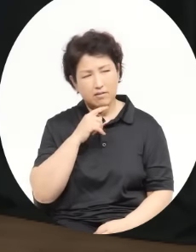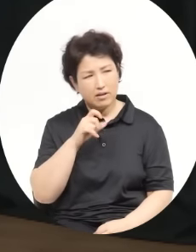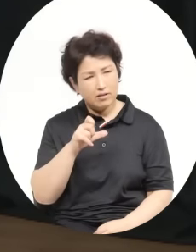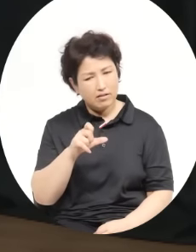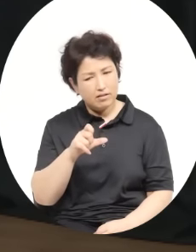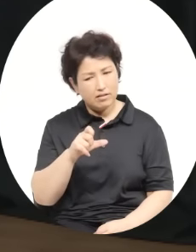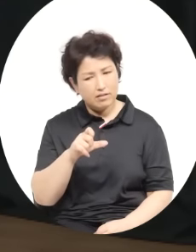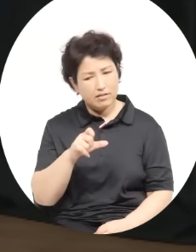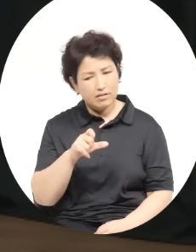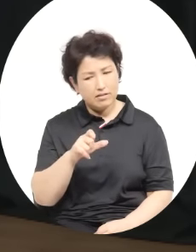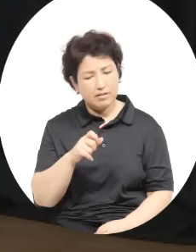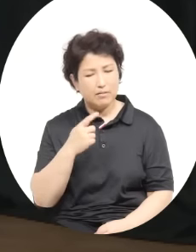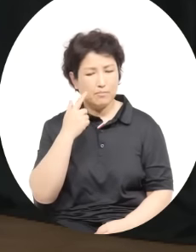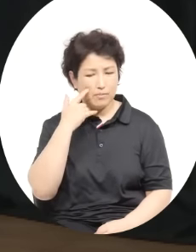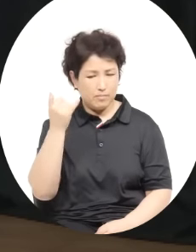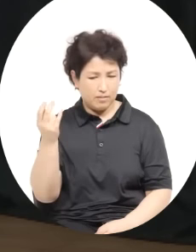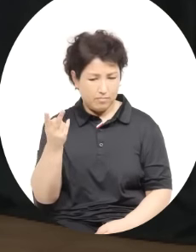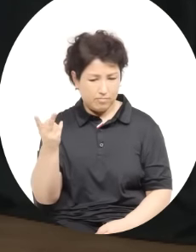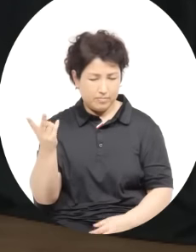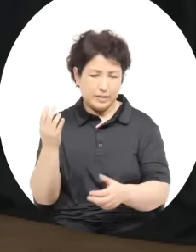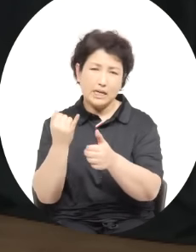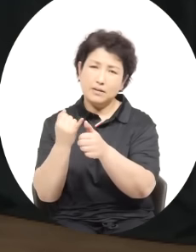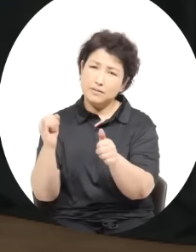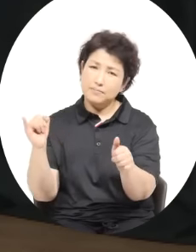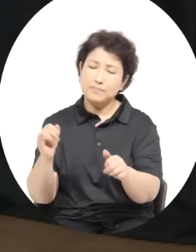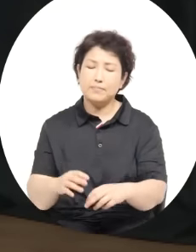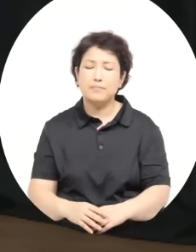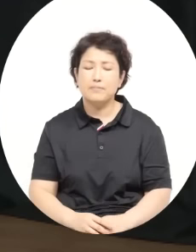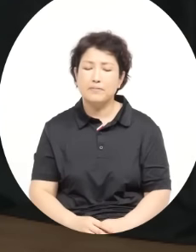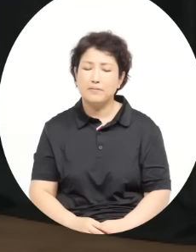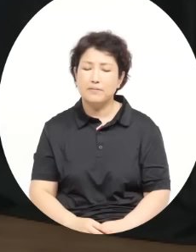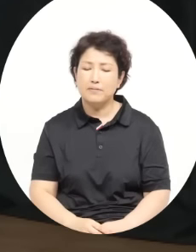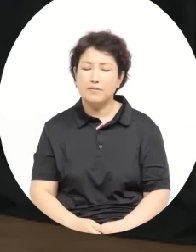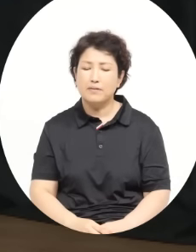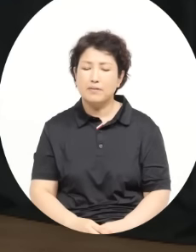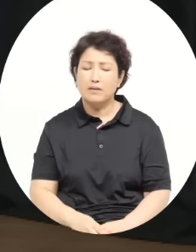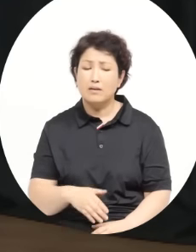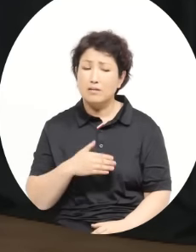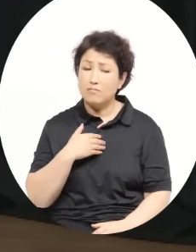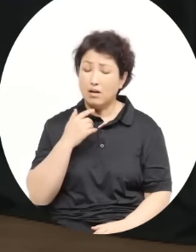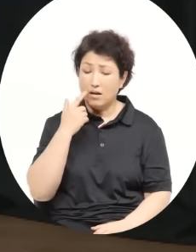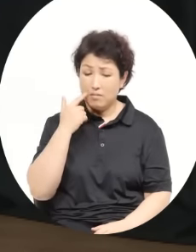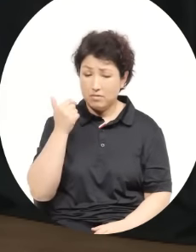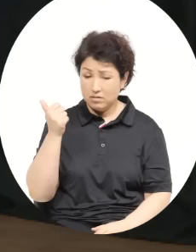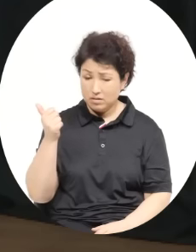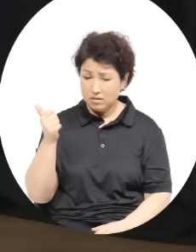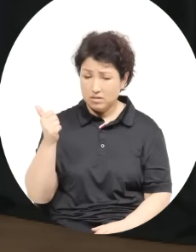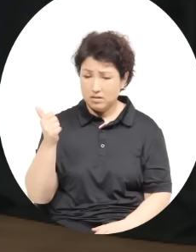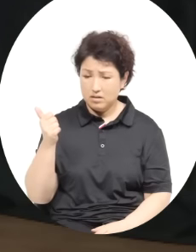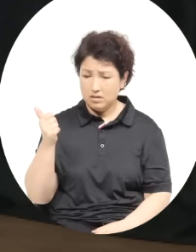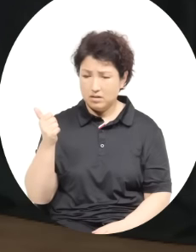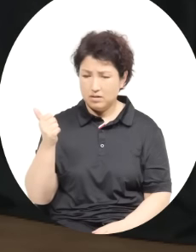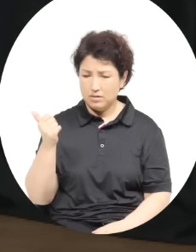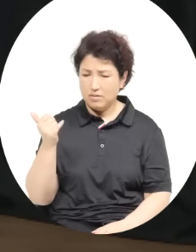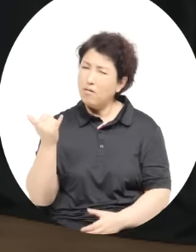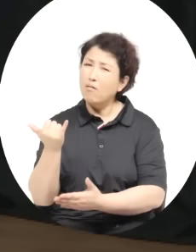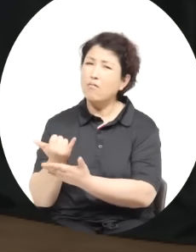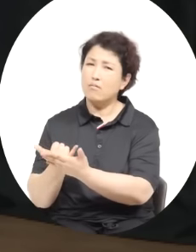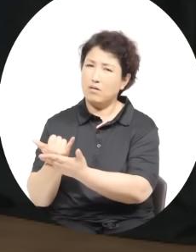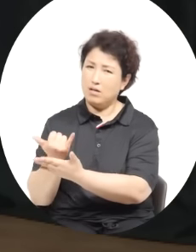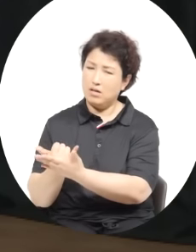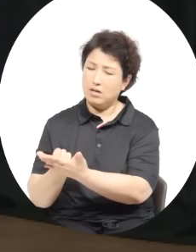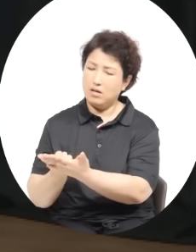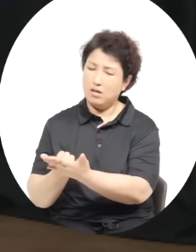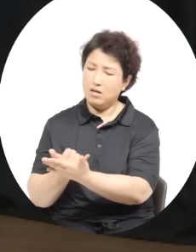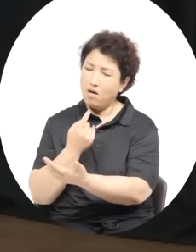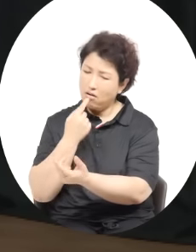저는 15살 때 부모님이 이혼을 하셨는데요. 저희 아버지도 거의 이제 고아에